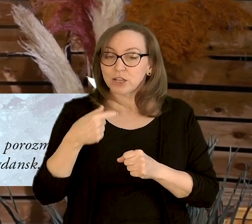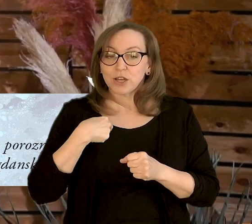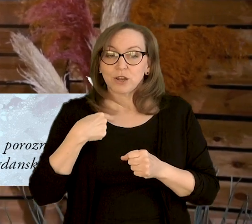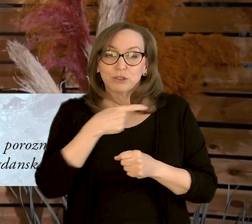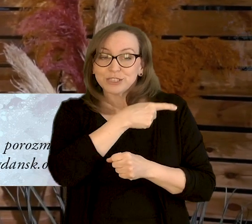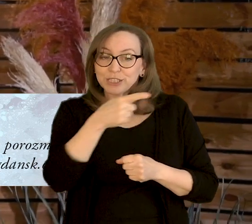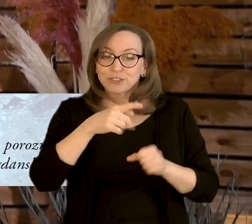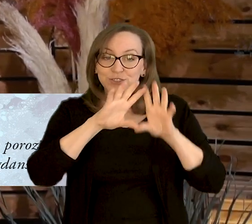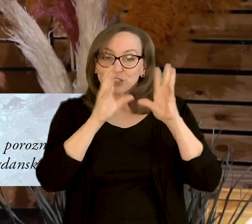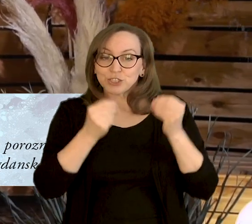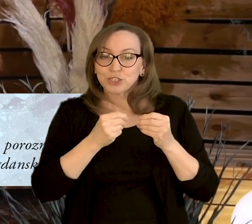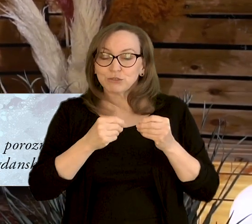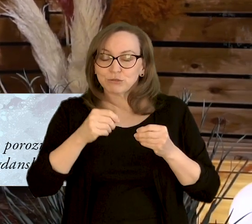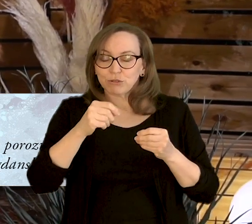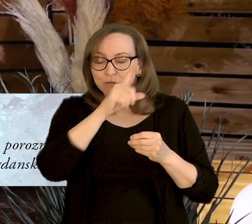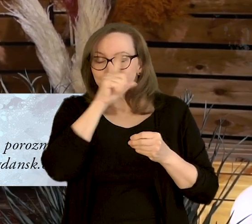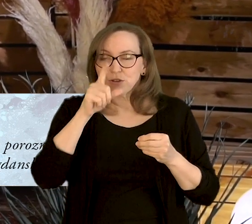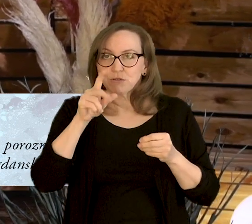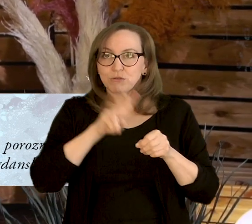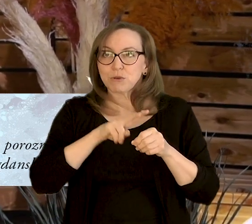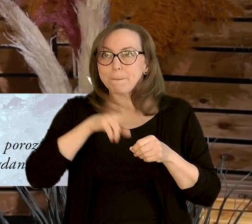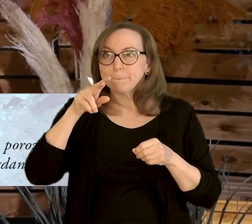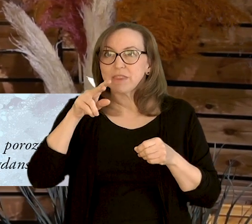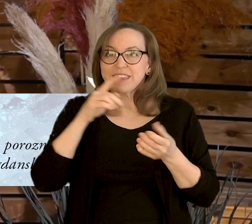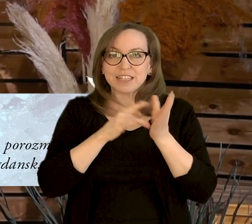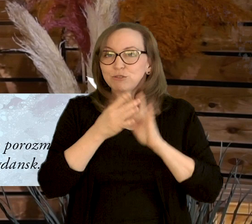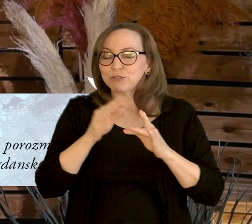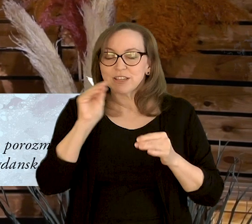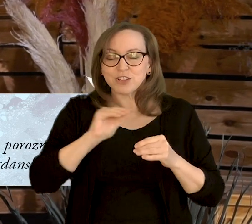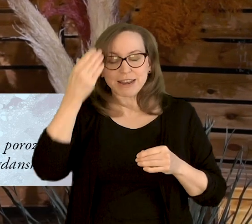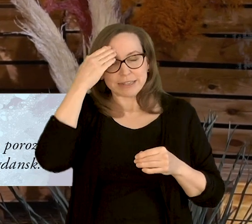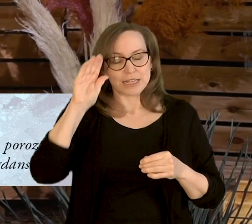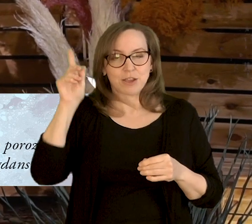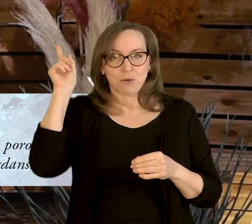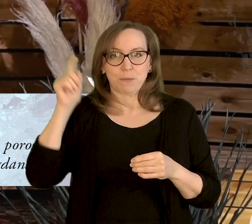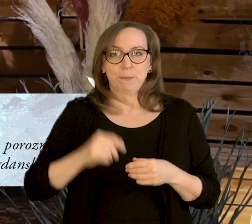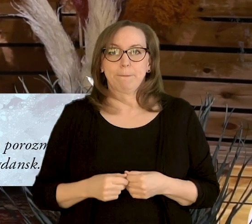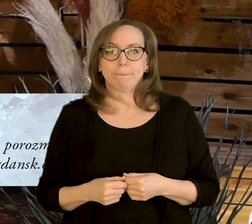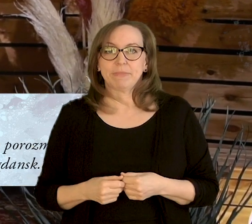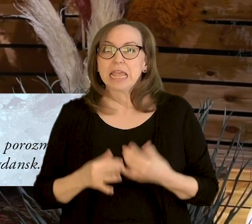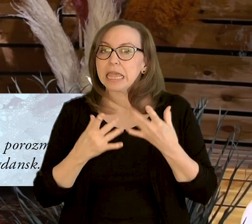Jezusa jeszcze nie znają? Ile w Tobie jest tolerancji dla ludzi